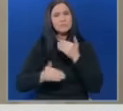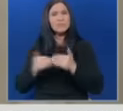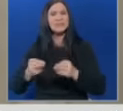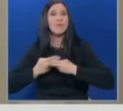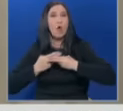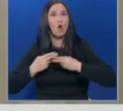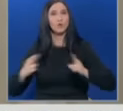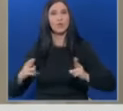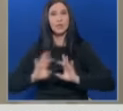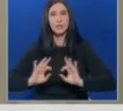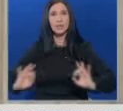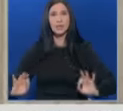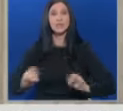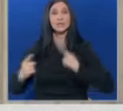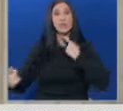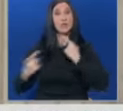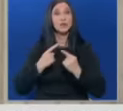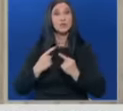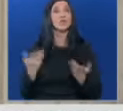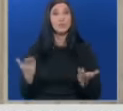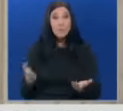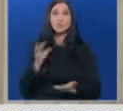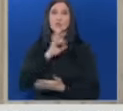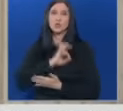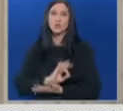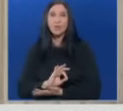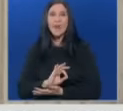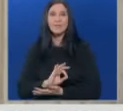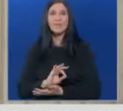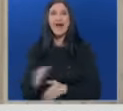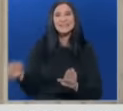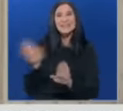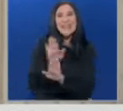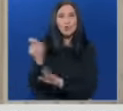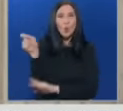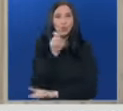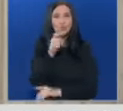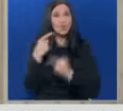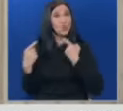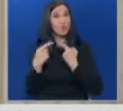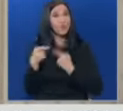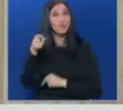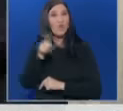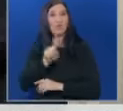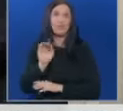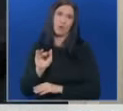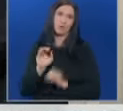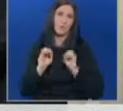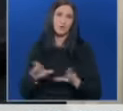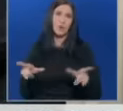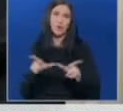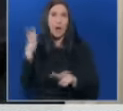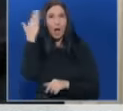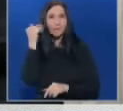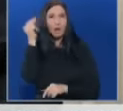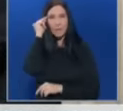открити, ясни разговори, а са резултат на задкулисни договорки. Това не бих го допуснала. Мария